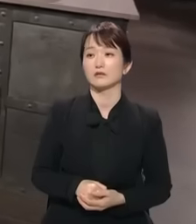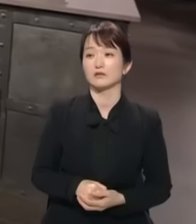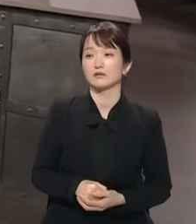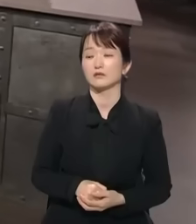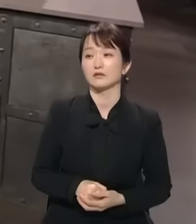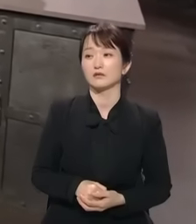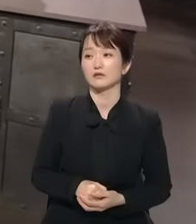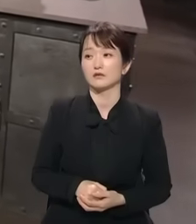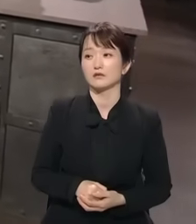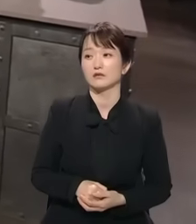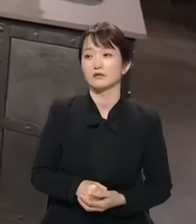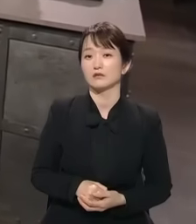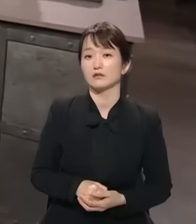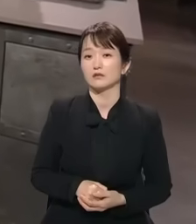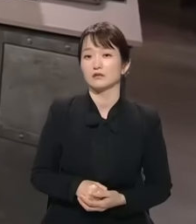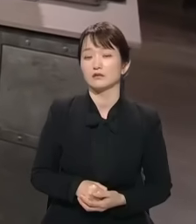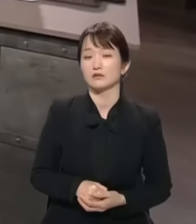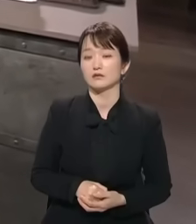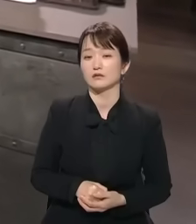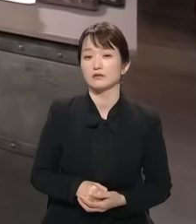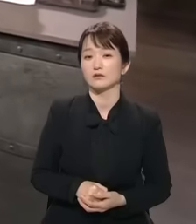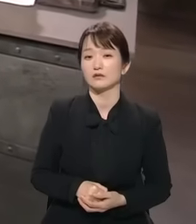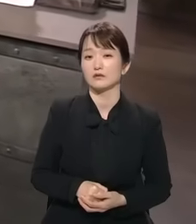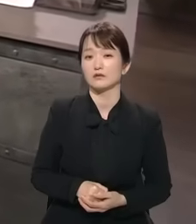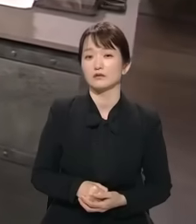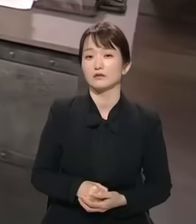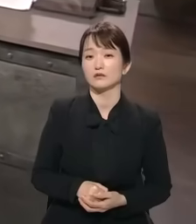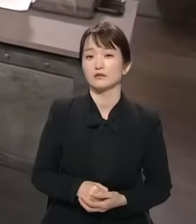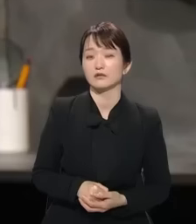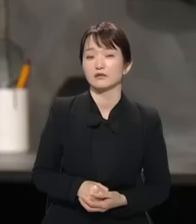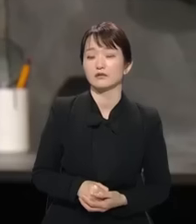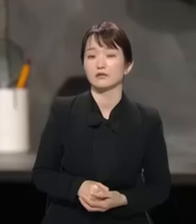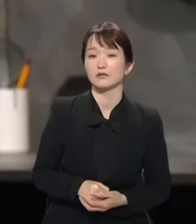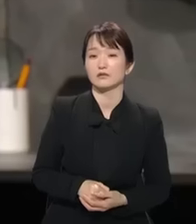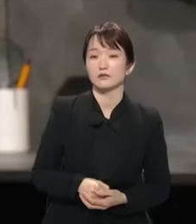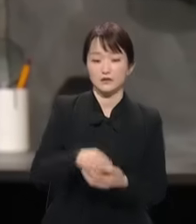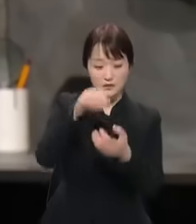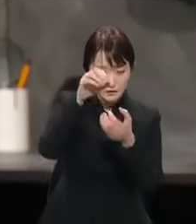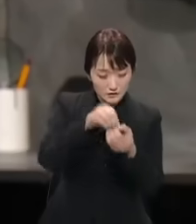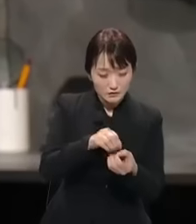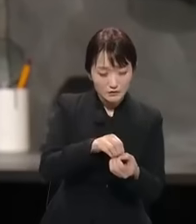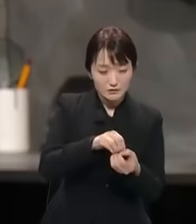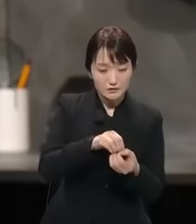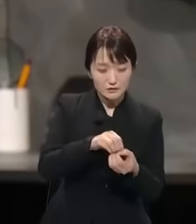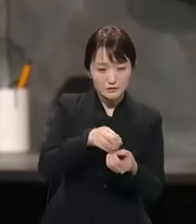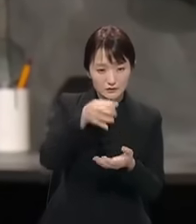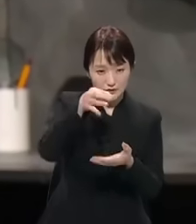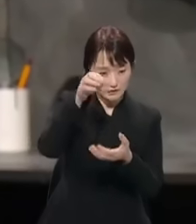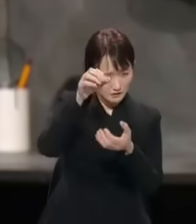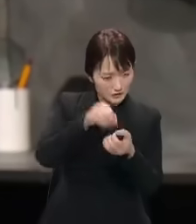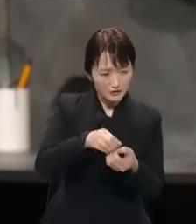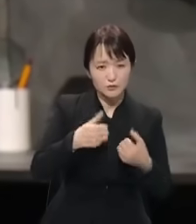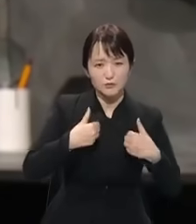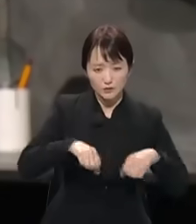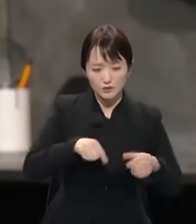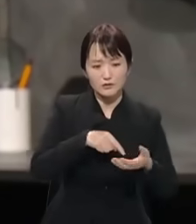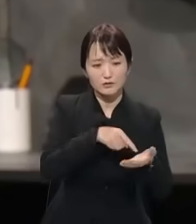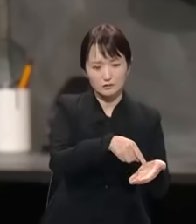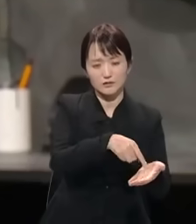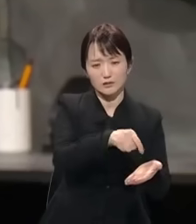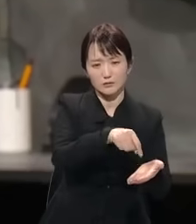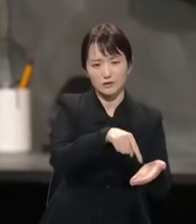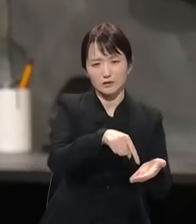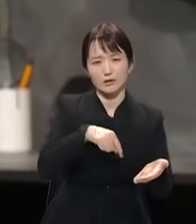승인하고 나머지는 상속 포기를 해버리면 되거든요. 네. 근데 본인만 좀 빼놓은 거예요. 단순 승인이 된 거죠. 이게 99년도에 아버지가 사망을